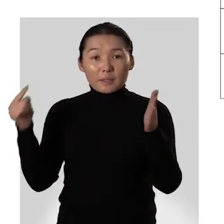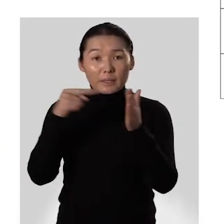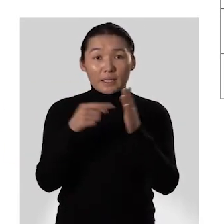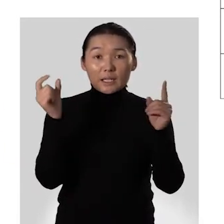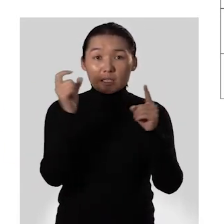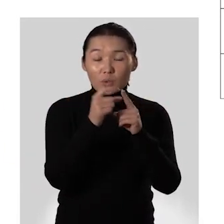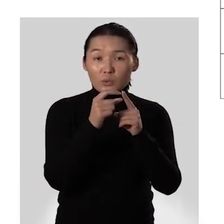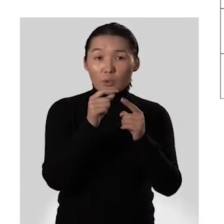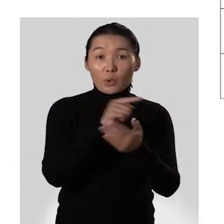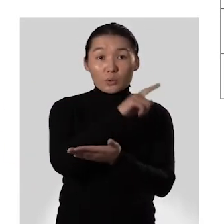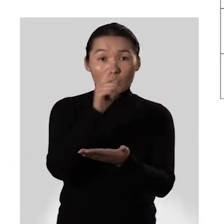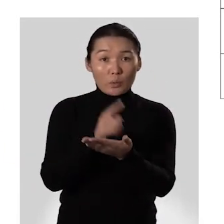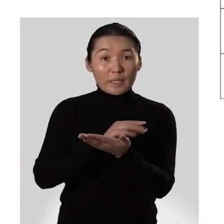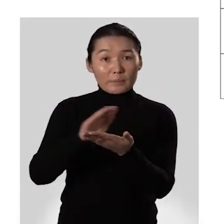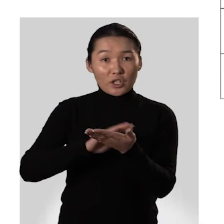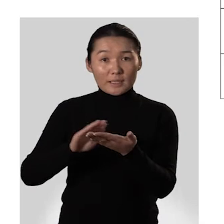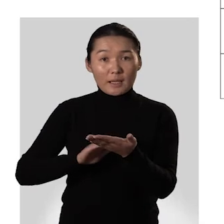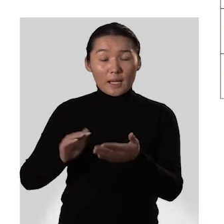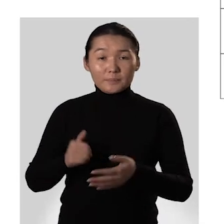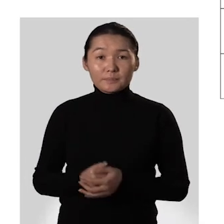сөздөргө суроо берип жазгыла.